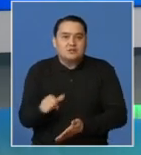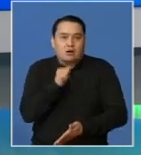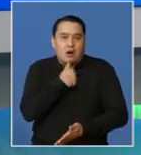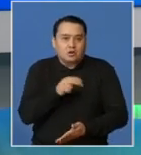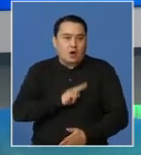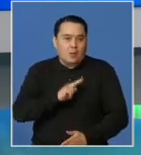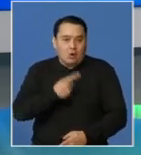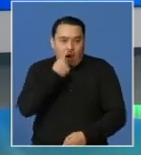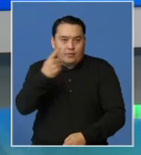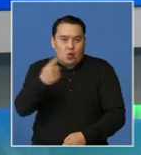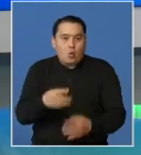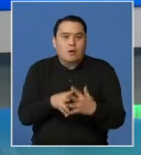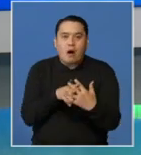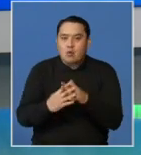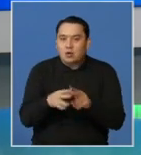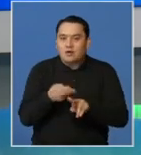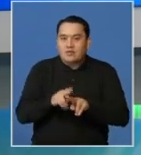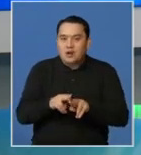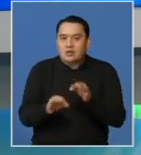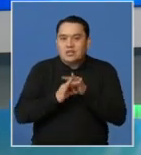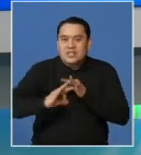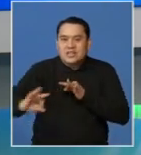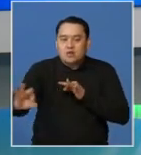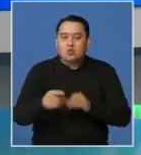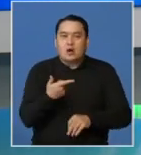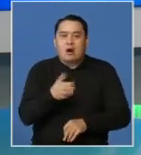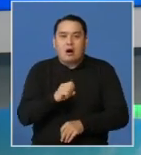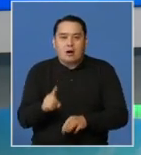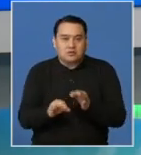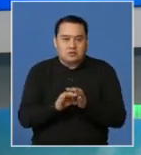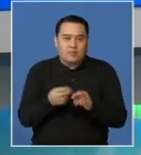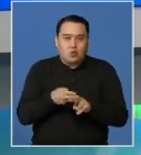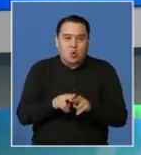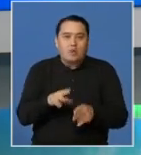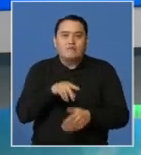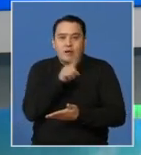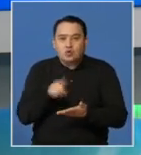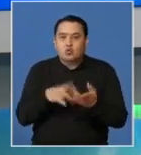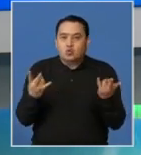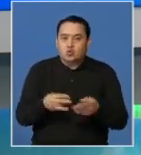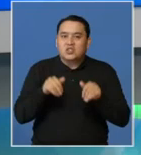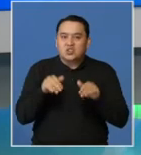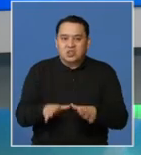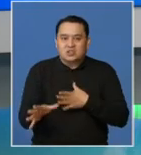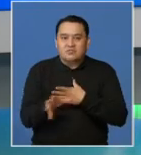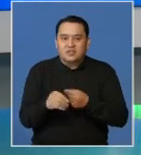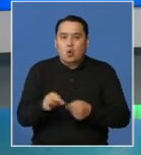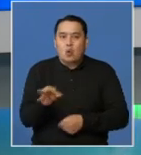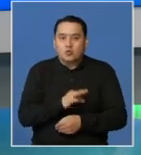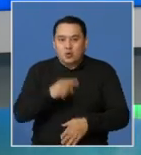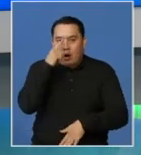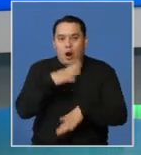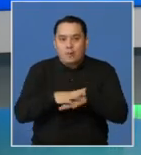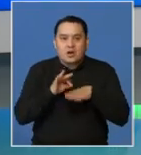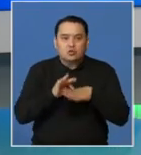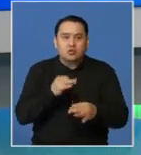не хотят работать в отдаленных районах, а вернее тянуть на километры газопровод. Однако вопрос нужно решать, в связи с чем в областном